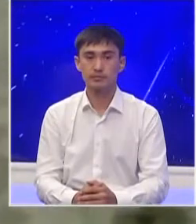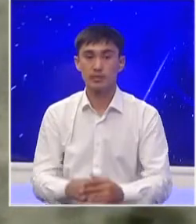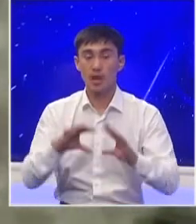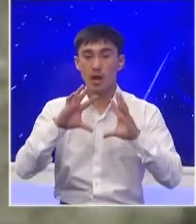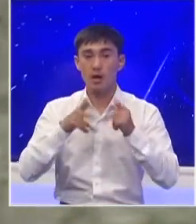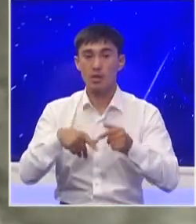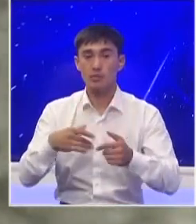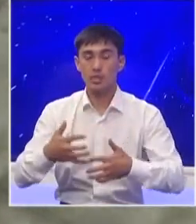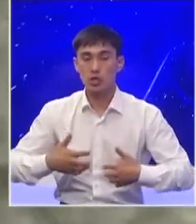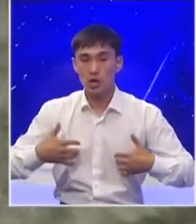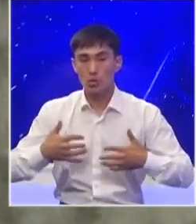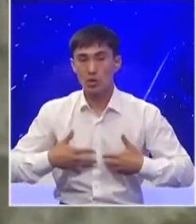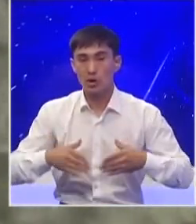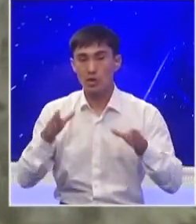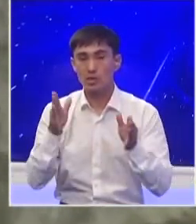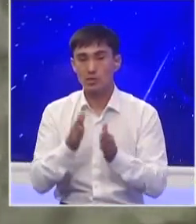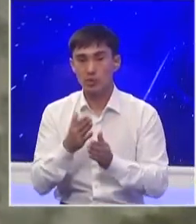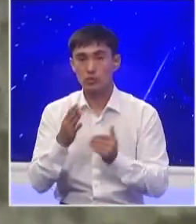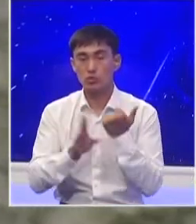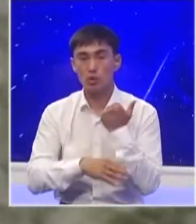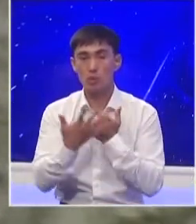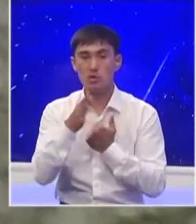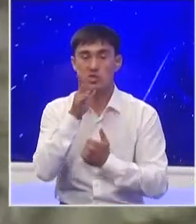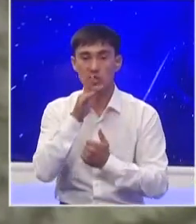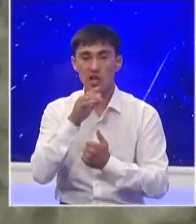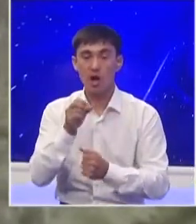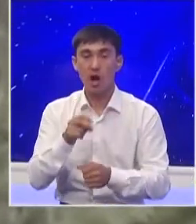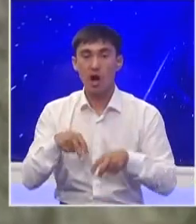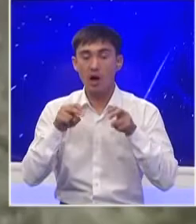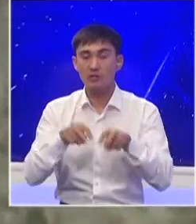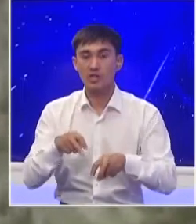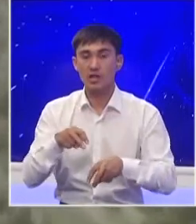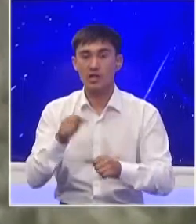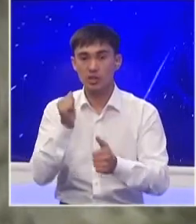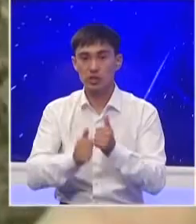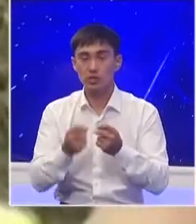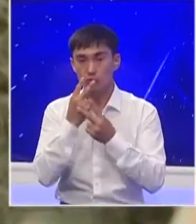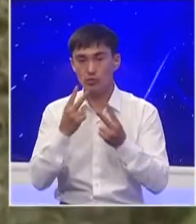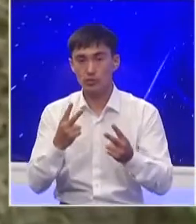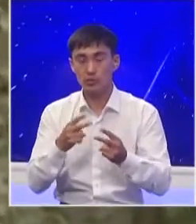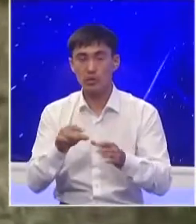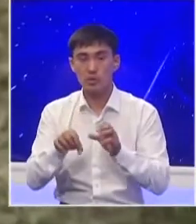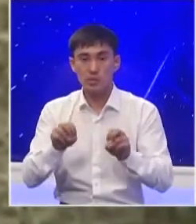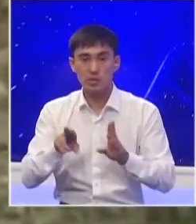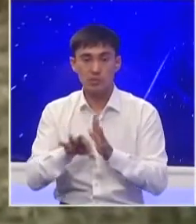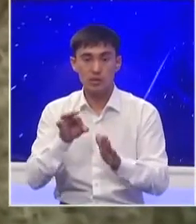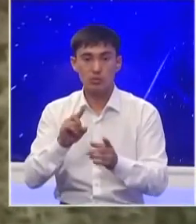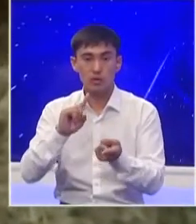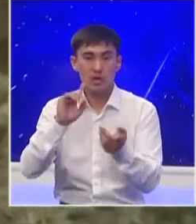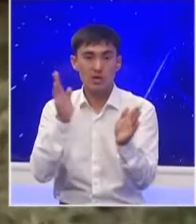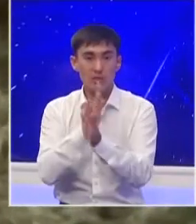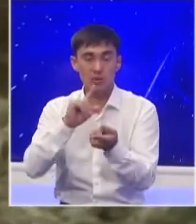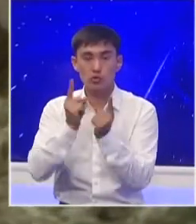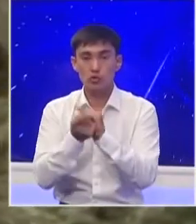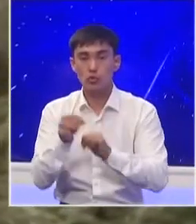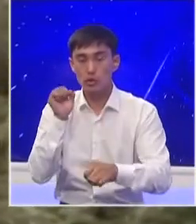Әлемде сүт қоректілер азайып барады. Соңғы 5 жылда мұндай жағдай Австралияда жиі кездесіп отыр. Сарапшылар бұл климаттың өзгеруінің әсер